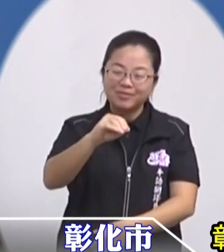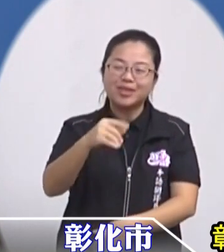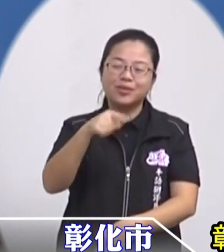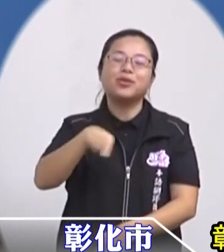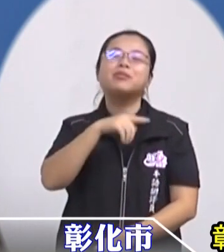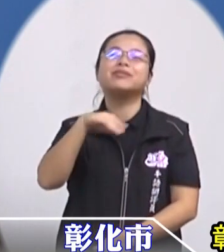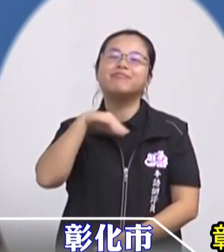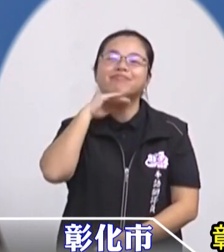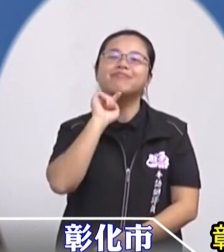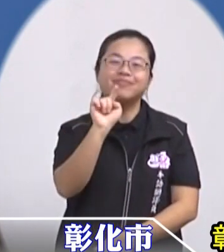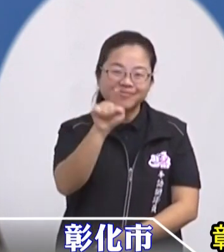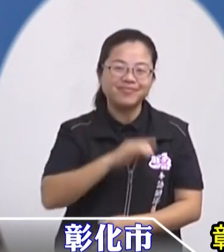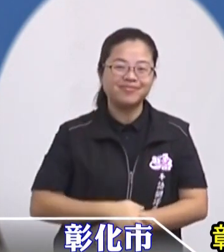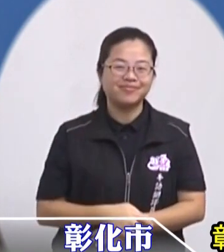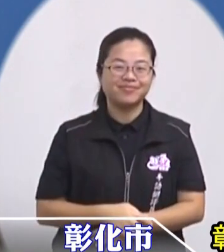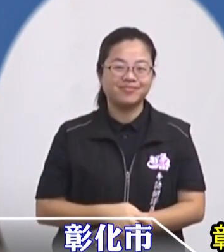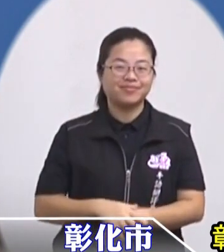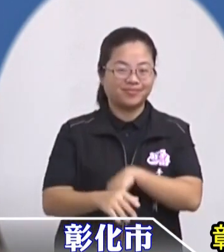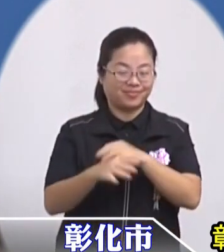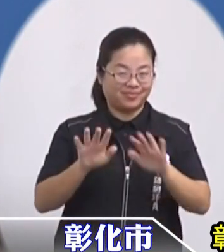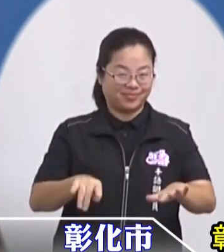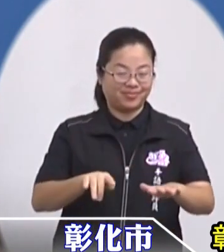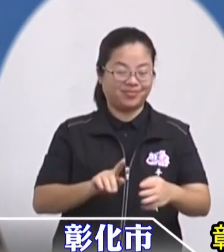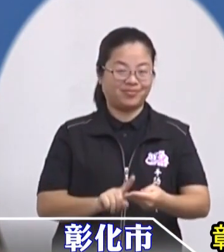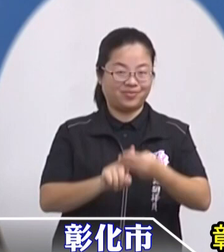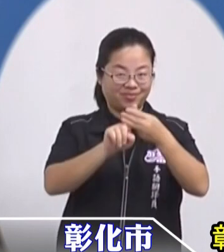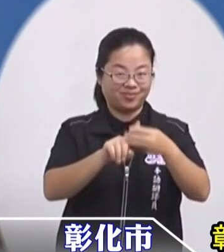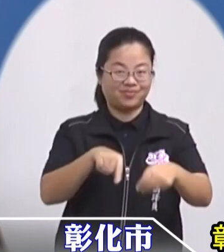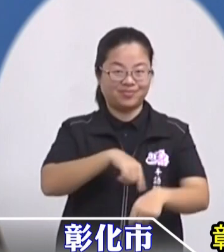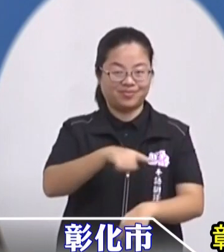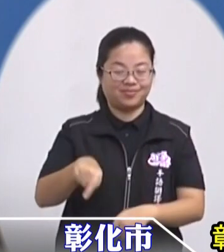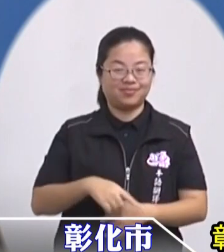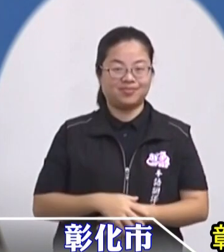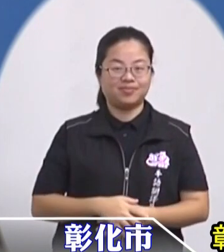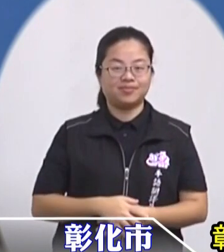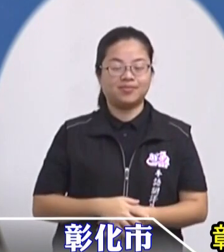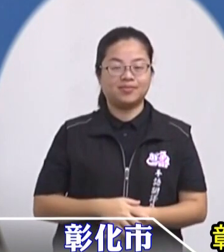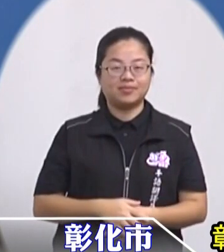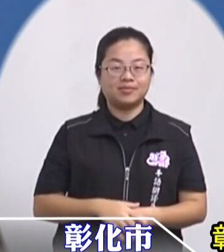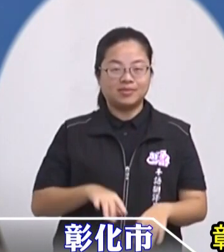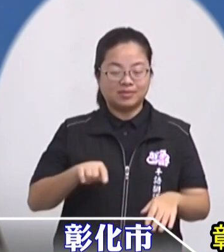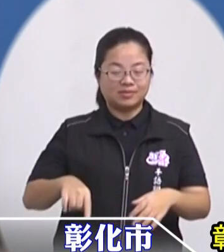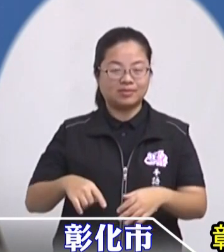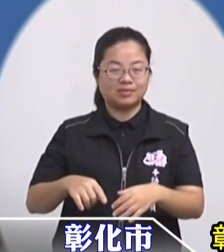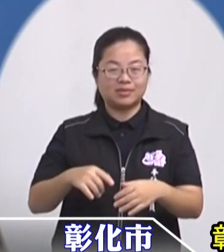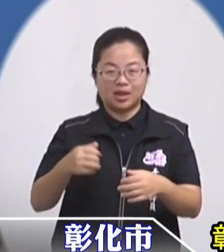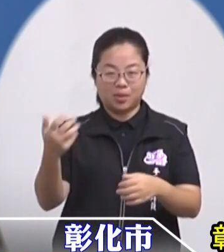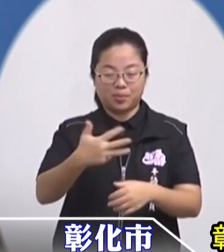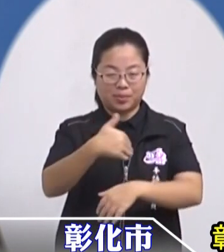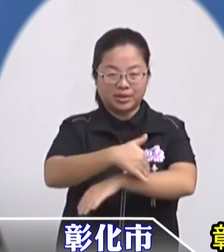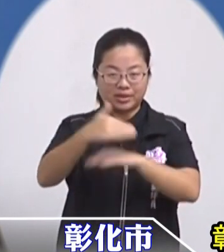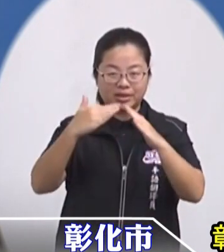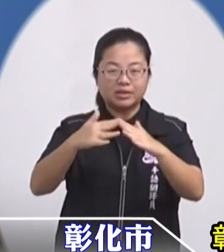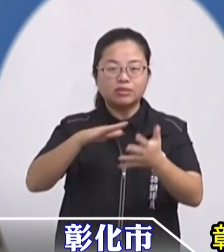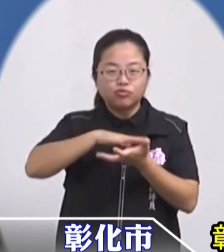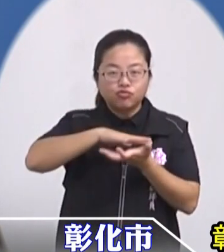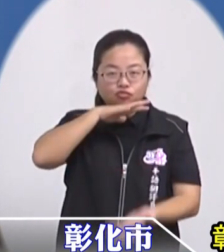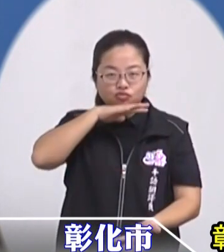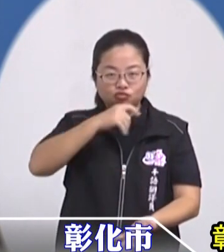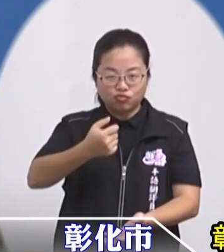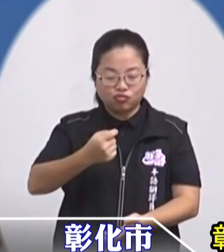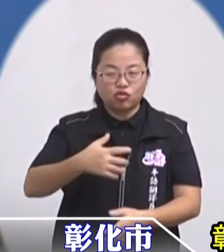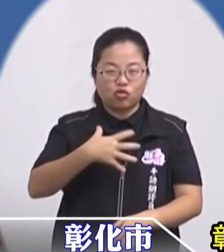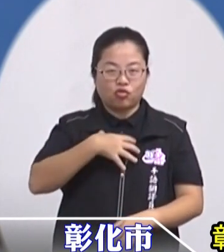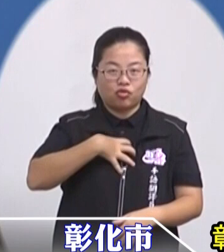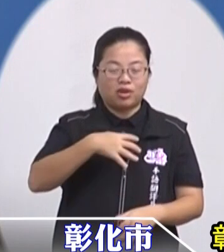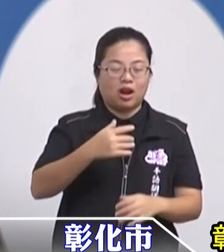们等你哦哈。好，这个最主要除了这个我们。后段端这八个县市呢都属于高龄化高风险还